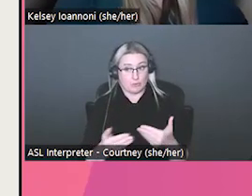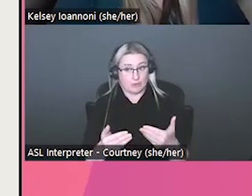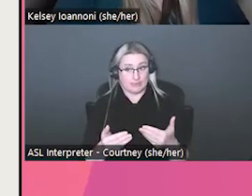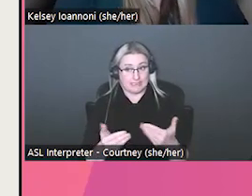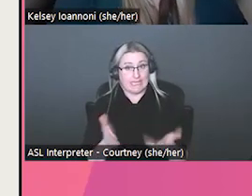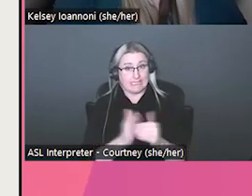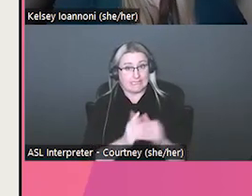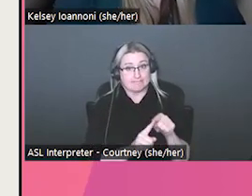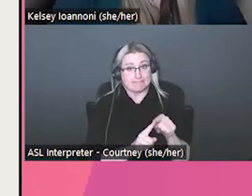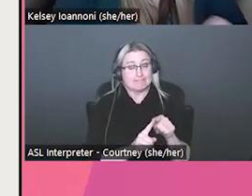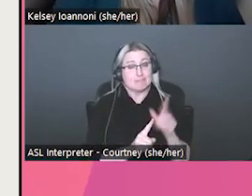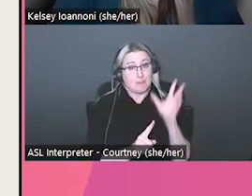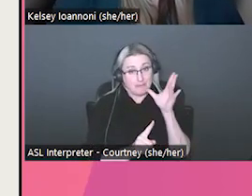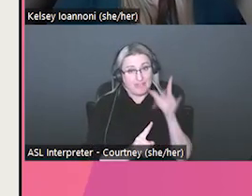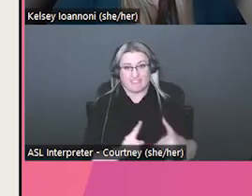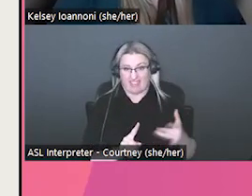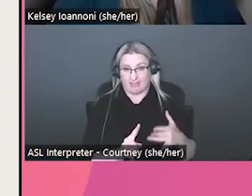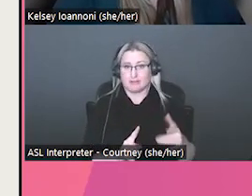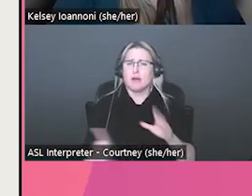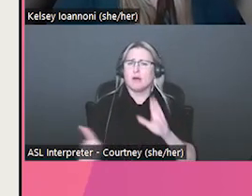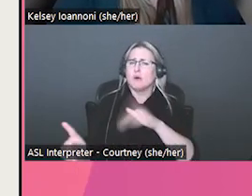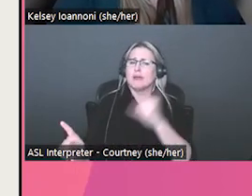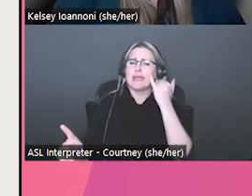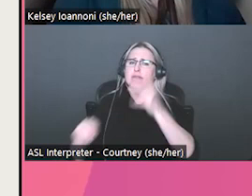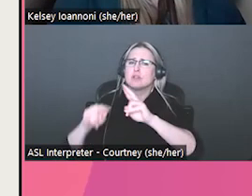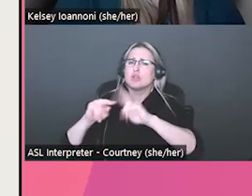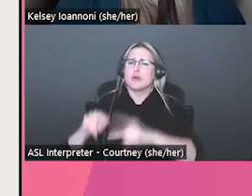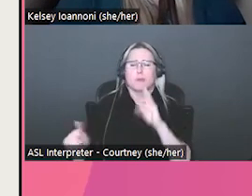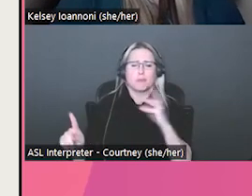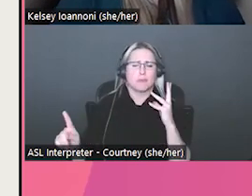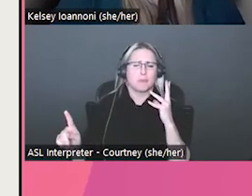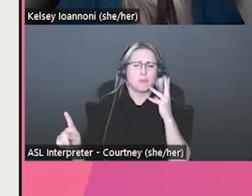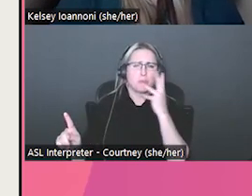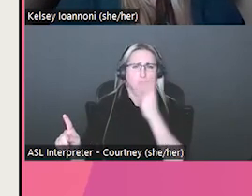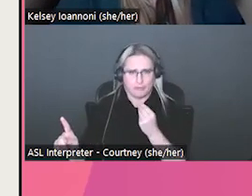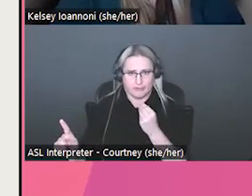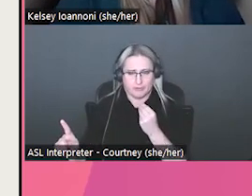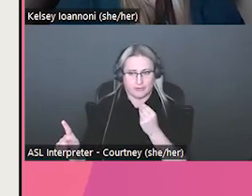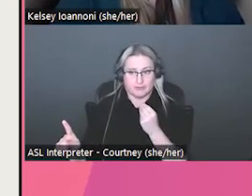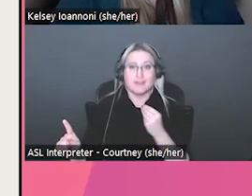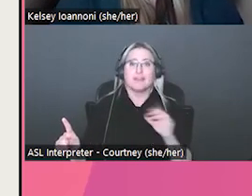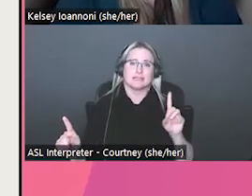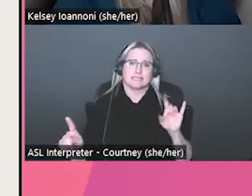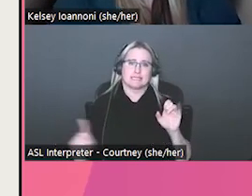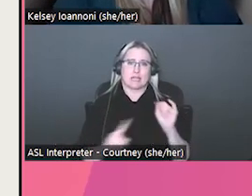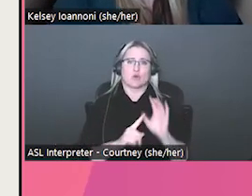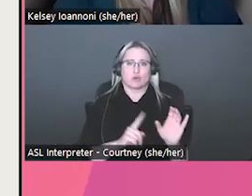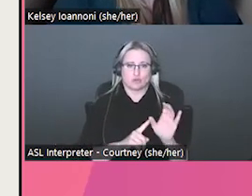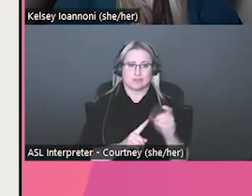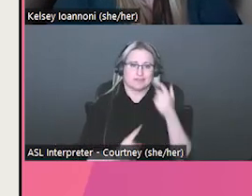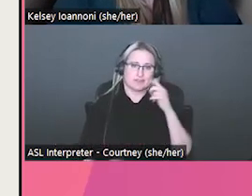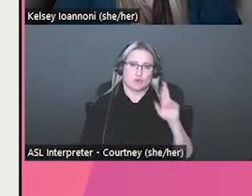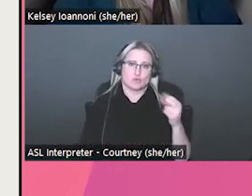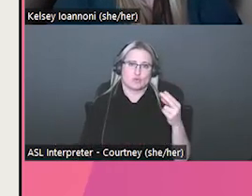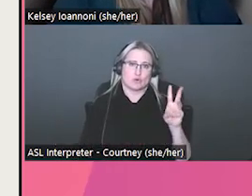Sa famille et surtout sa mère lui a dit qu'elle serait si belle si elle perdait quelques livres. On peut voir ici comment la culture